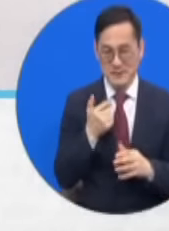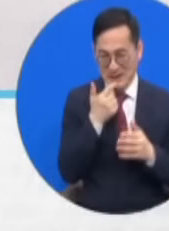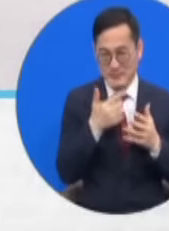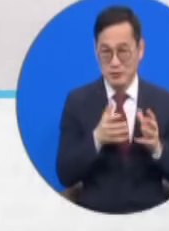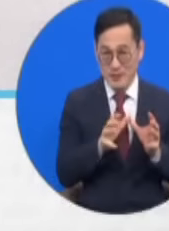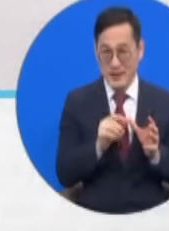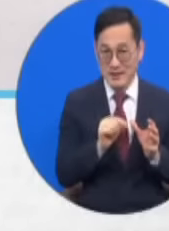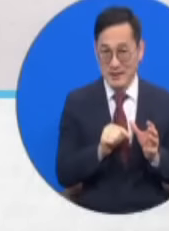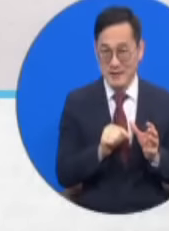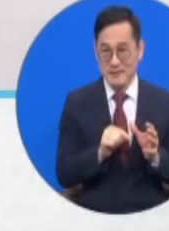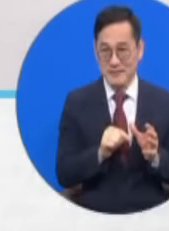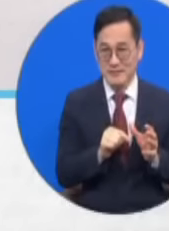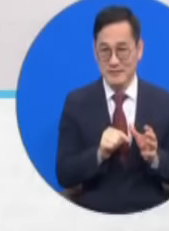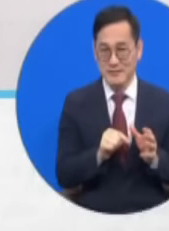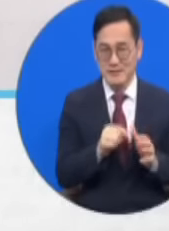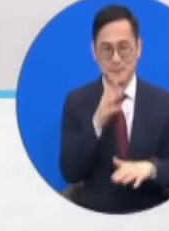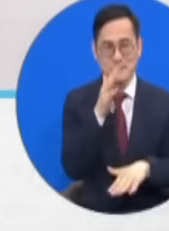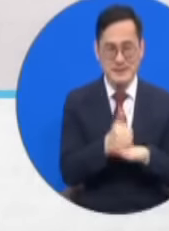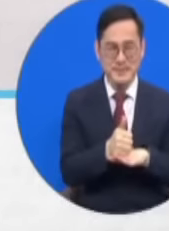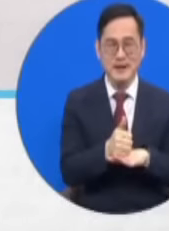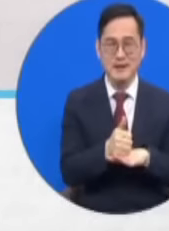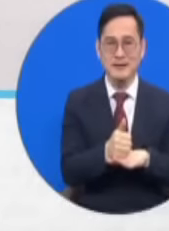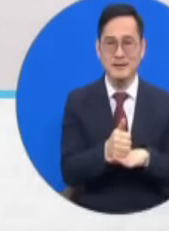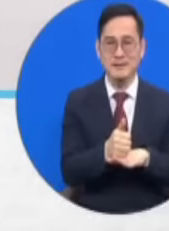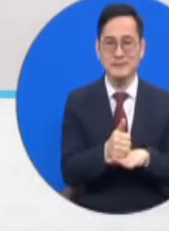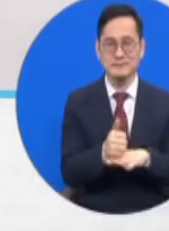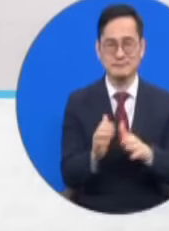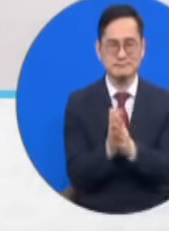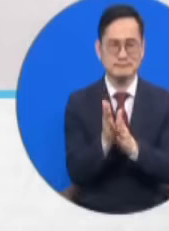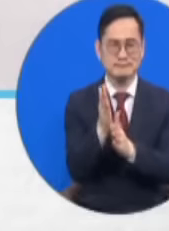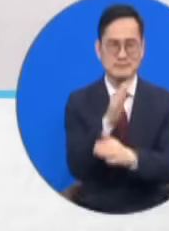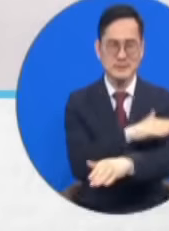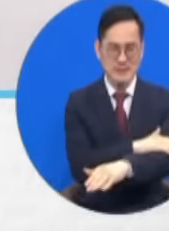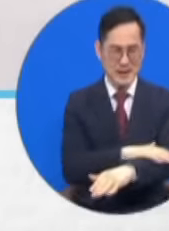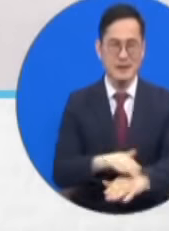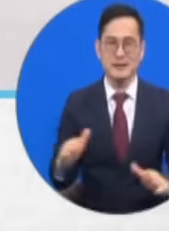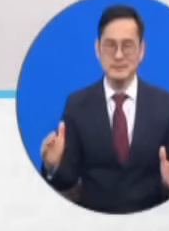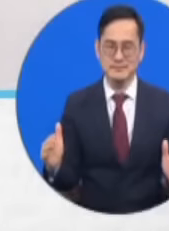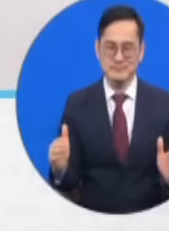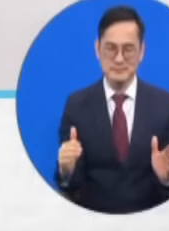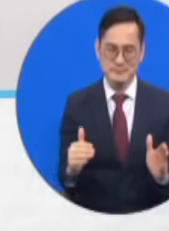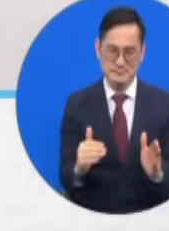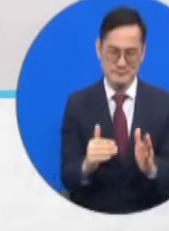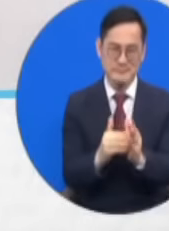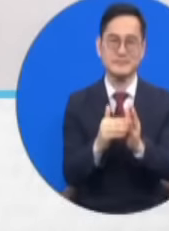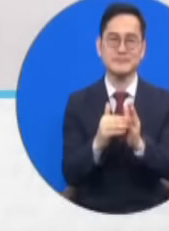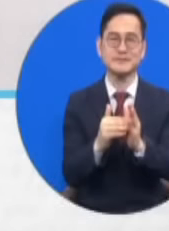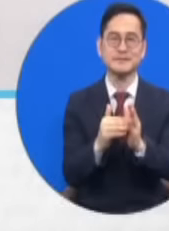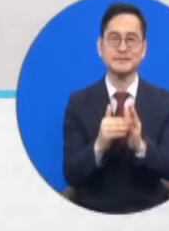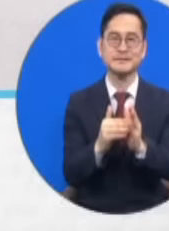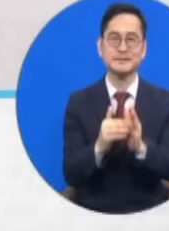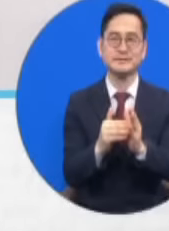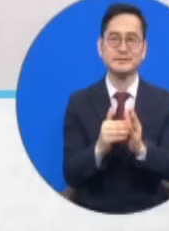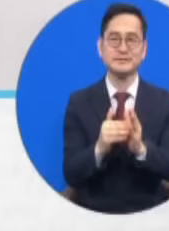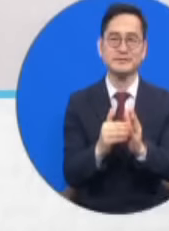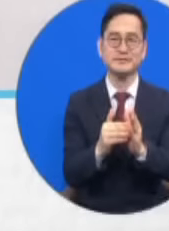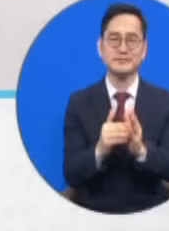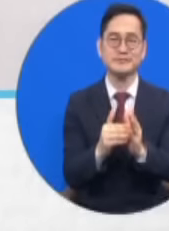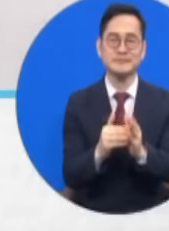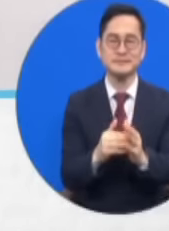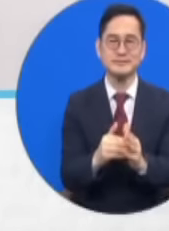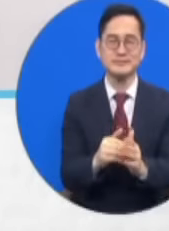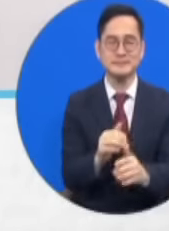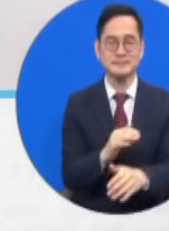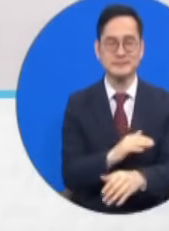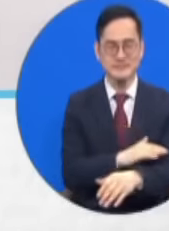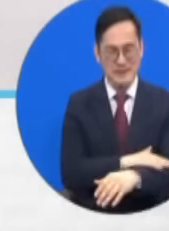이러한 어떤 피날레 자체가 영향이 있든 없든 뭐 마지막까지 이제 할 수밖에 없는 이제 그런